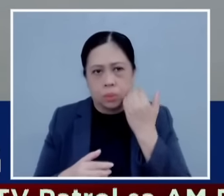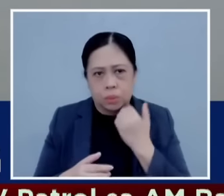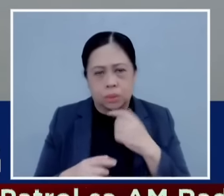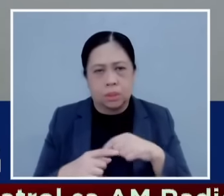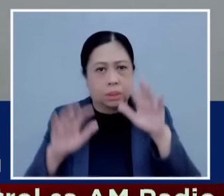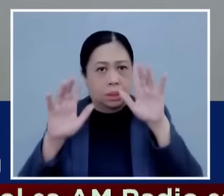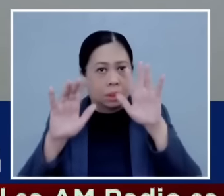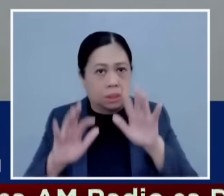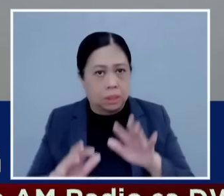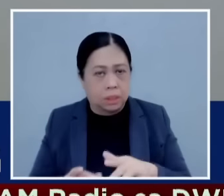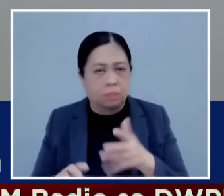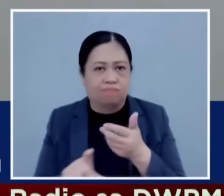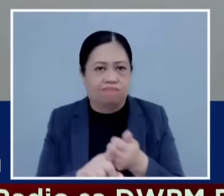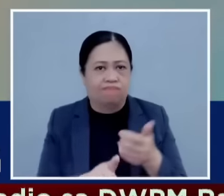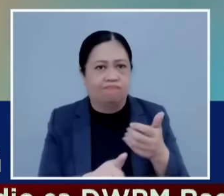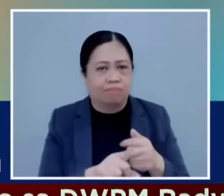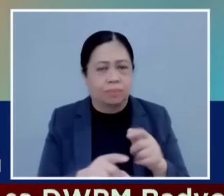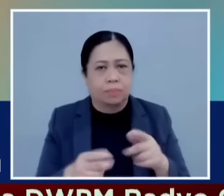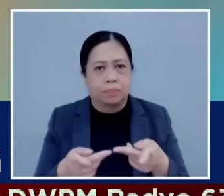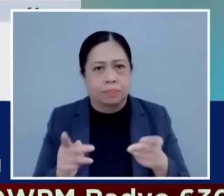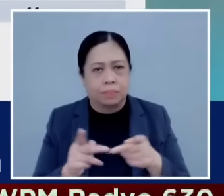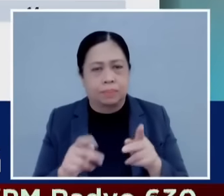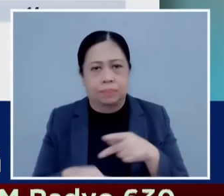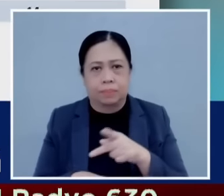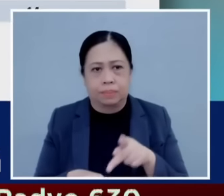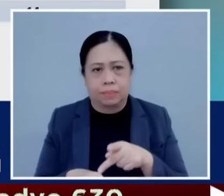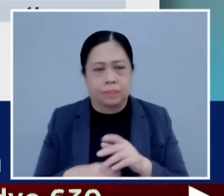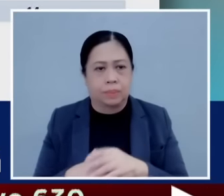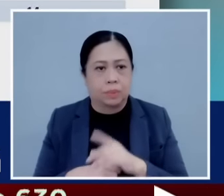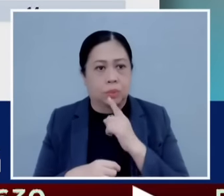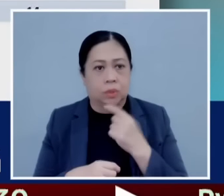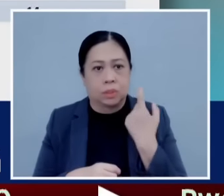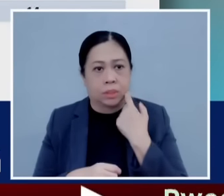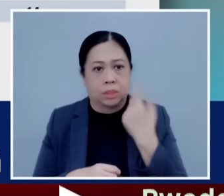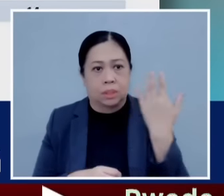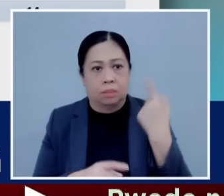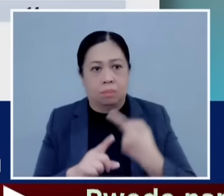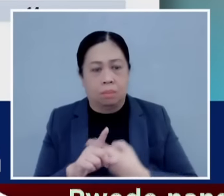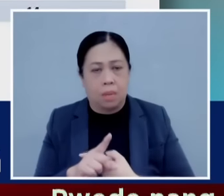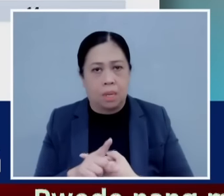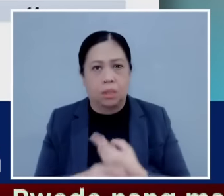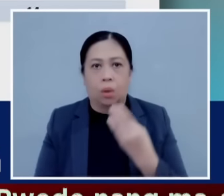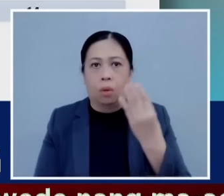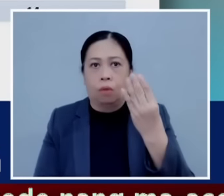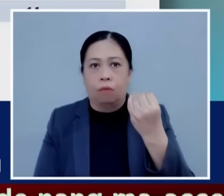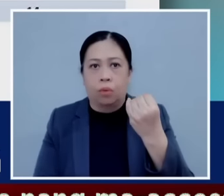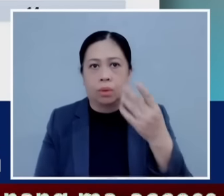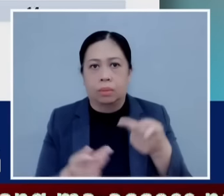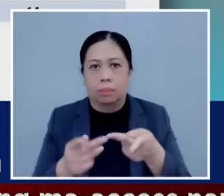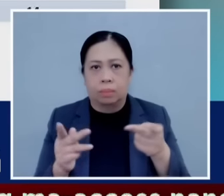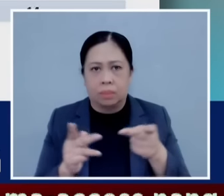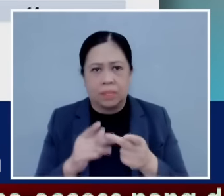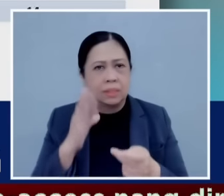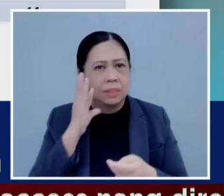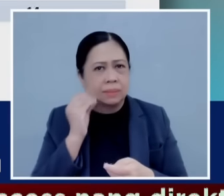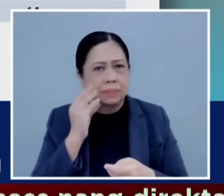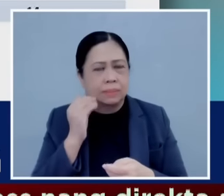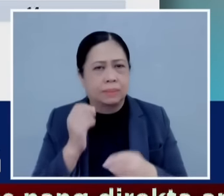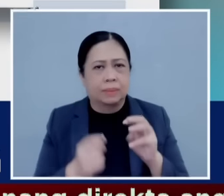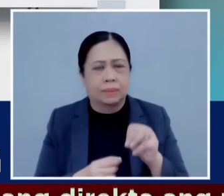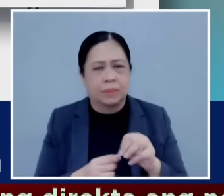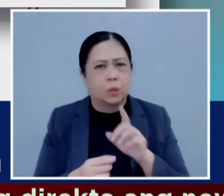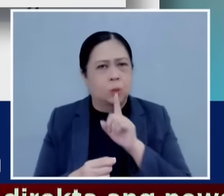ulan sa maraming lugar sa bansa. Katunayan, nitong nakaraang buwan, 14 na lugar na ang nakararanas ng